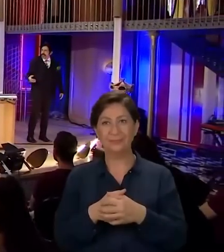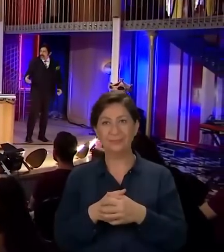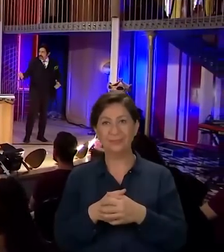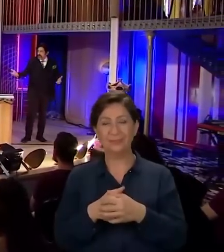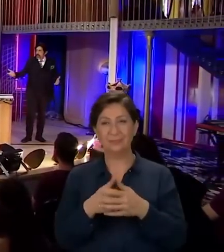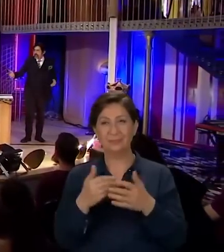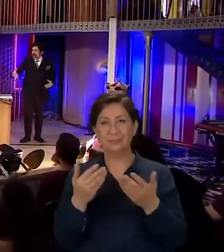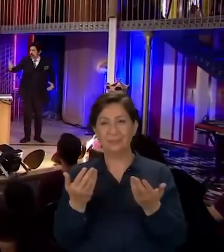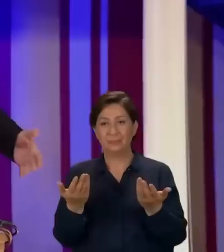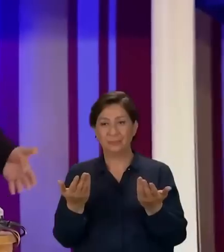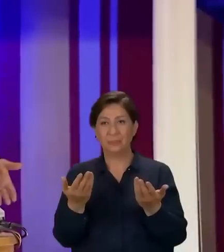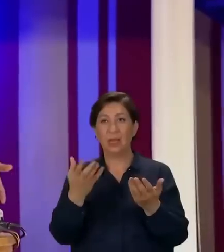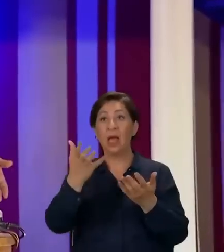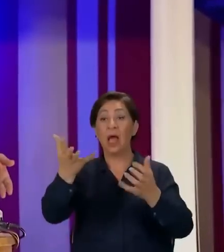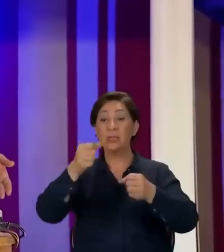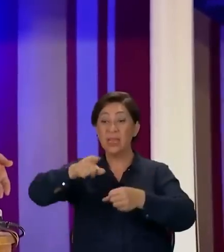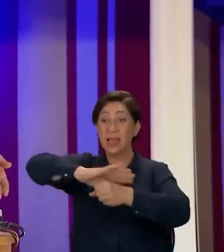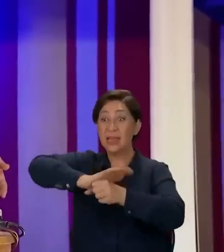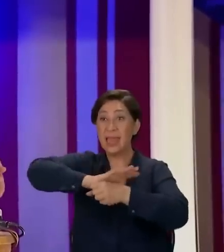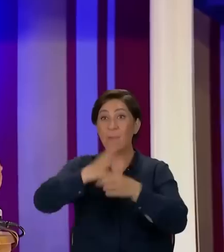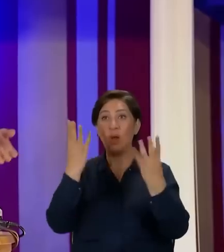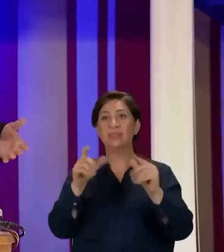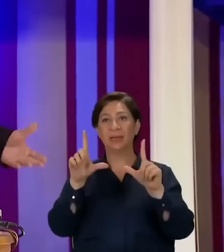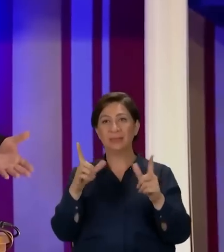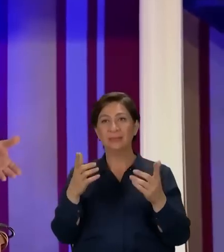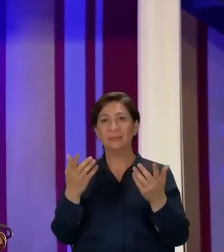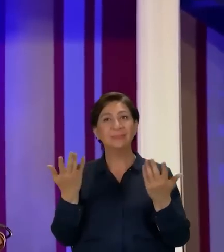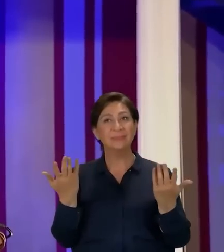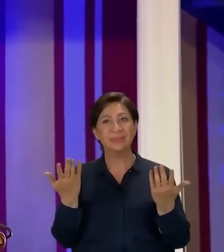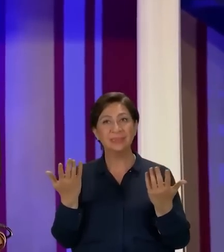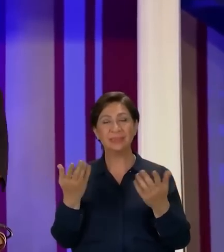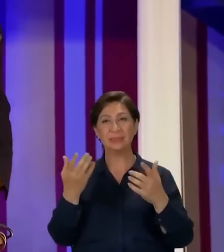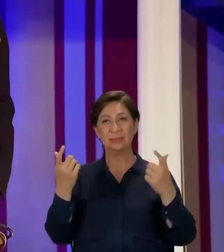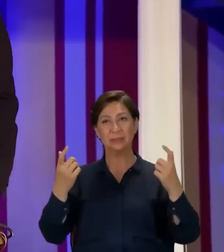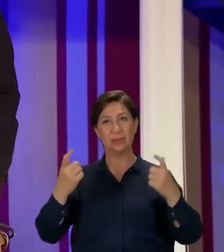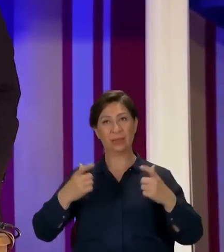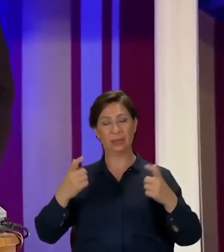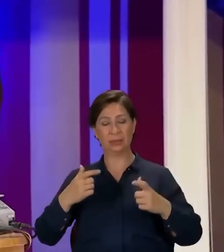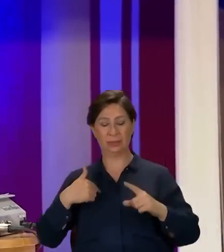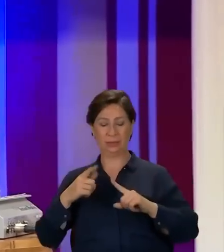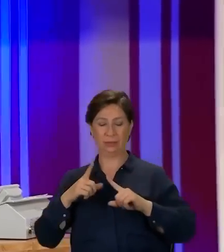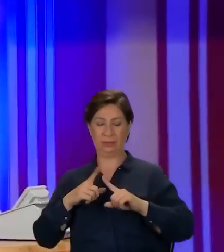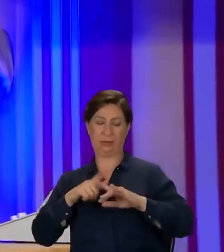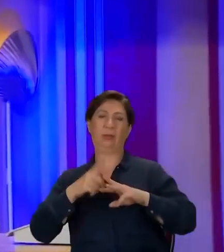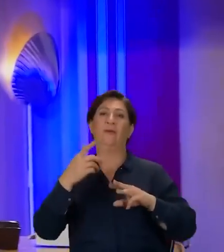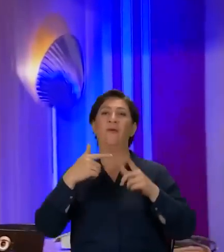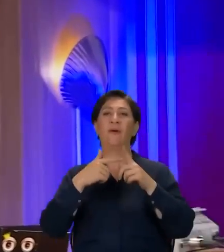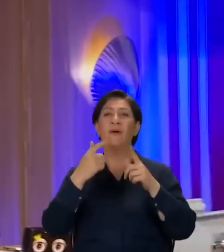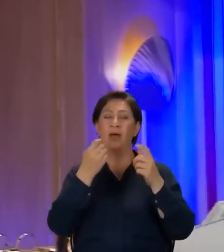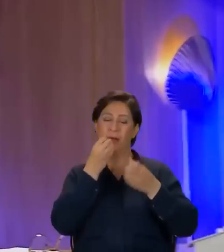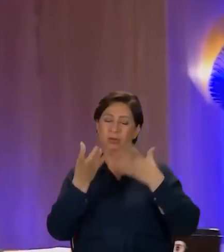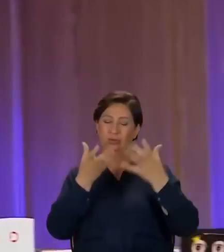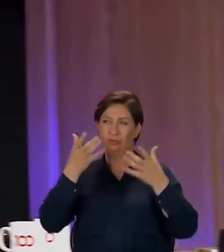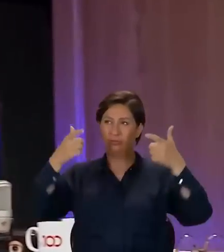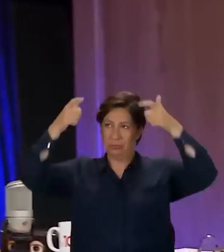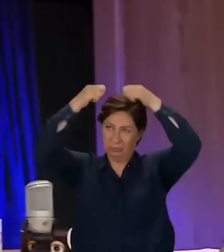Ya yarışmanın ismini alırım ayağımın altına filan olması lazım değil mi? The Taste. Nerede? The Taste'de şey yapıyoruz biz. Aşçıyız.